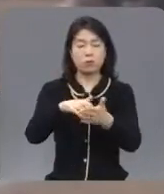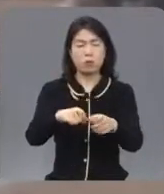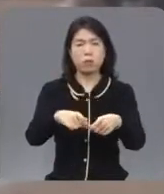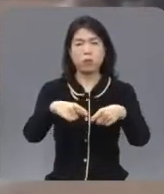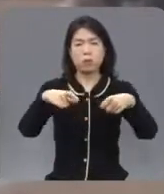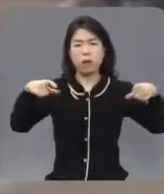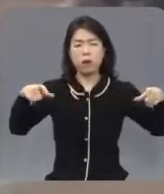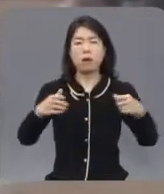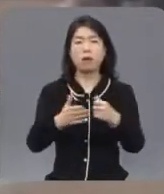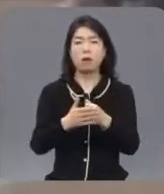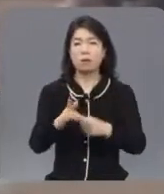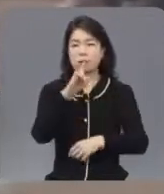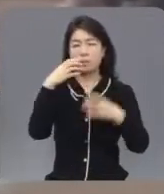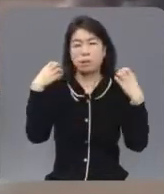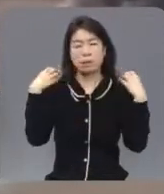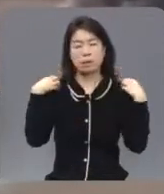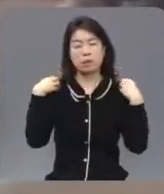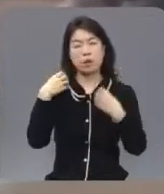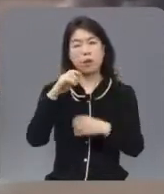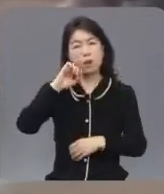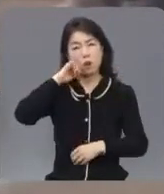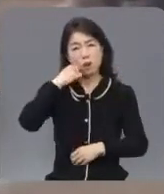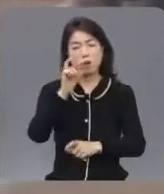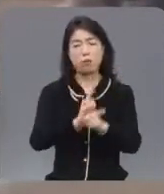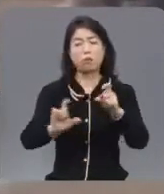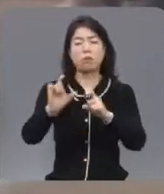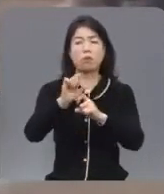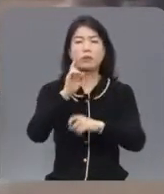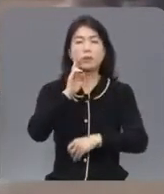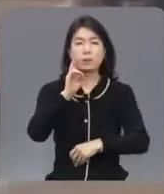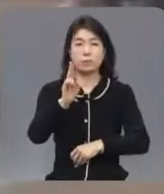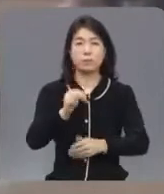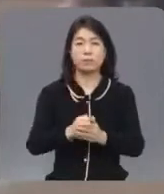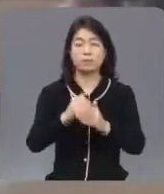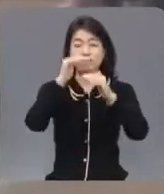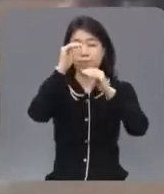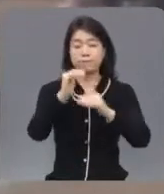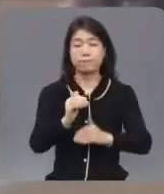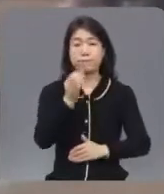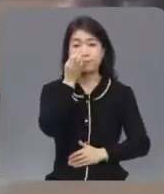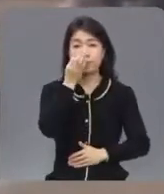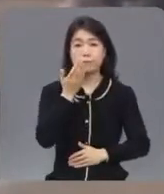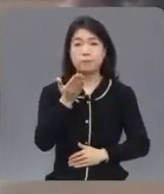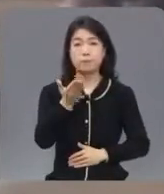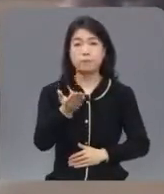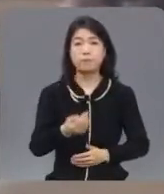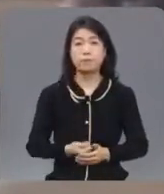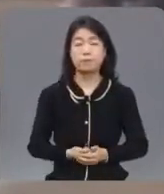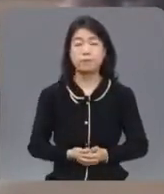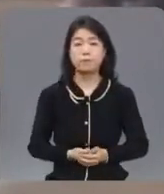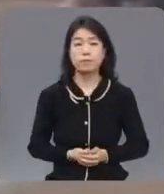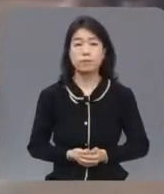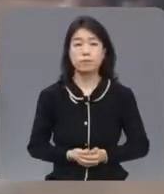다르게 크게 늘면서 방역당국 10 어려움 더 가중되고 있습니다 포드 양 창 의 기자입니다